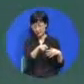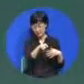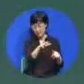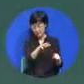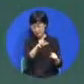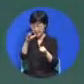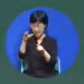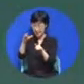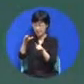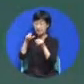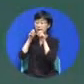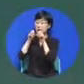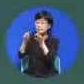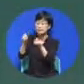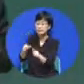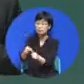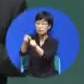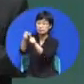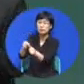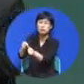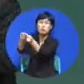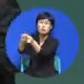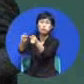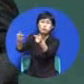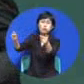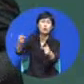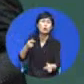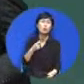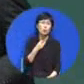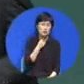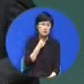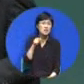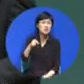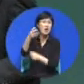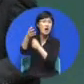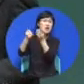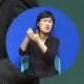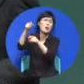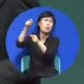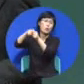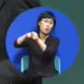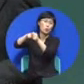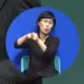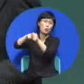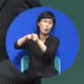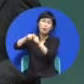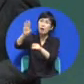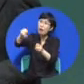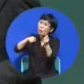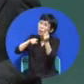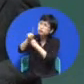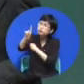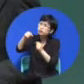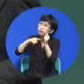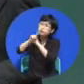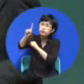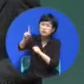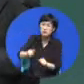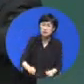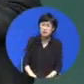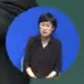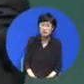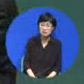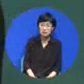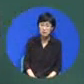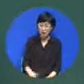것을 목표로 합니다. God's goal is to save many people who are weak and lacking. 아니 그게 무슨 말입니까? What does that mean, you might ask?